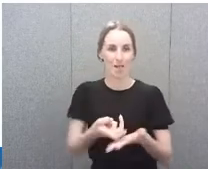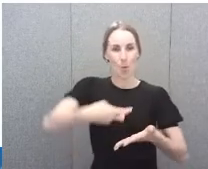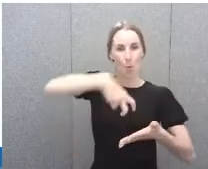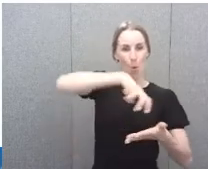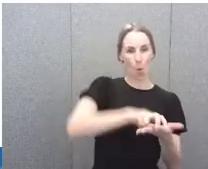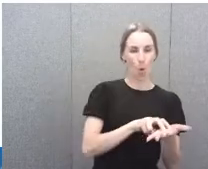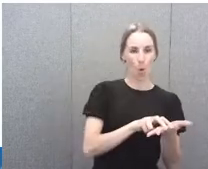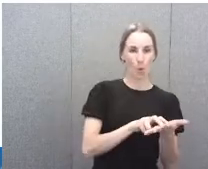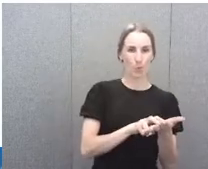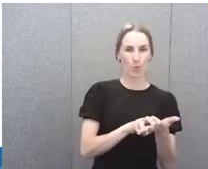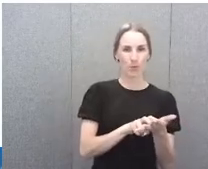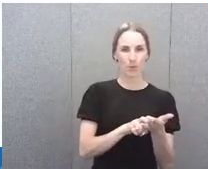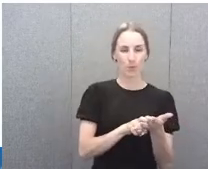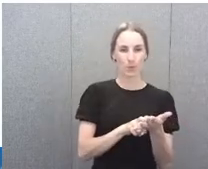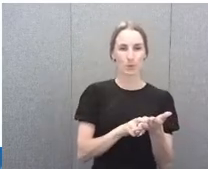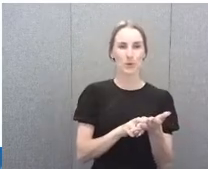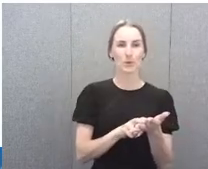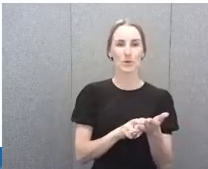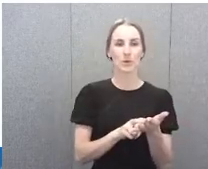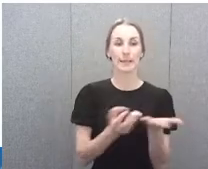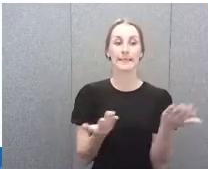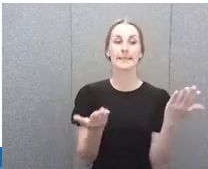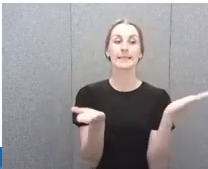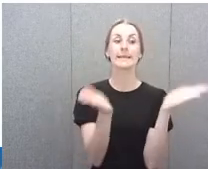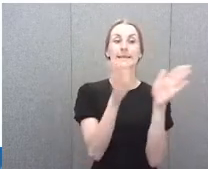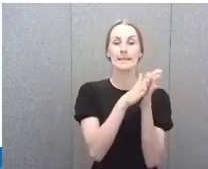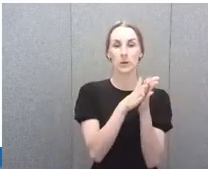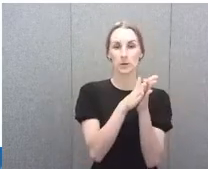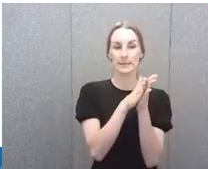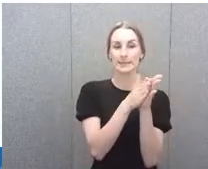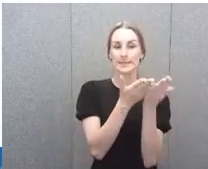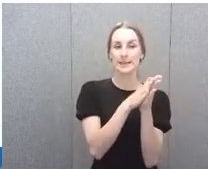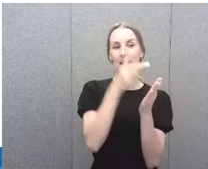поднималась. И я хочу сейчас